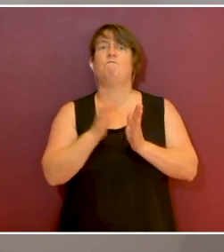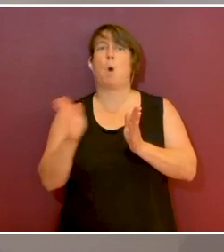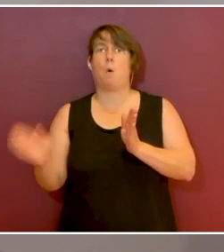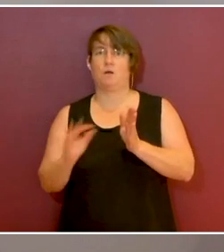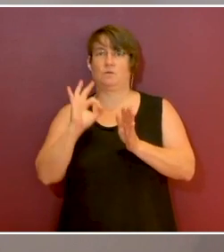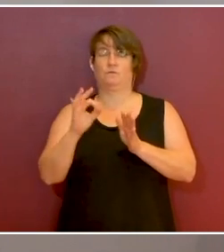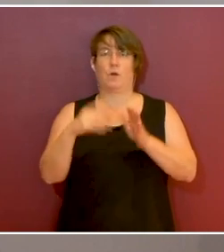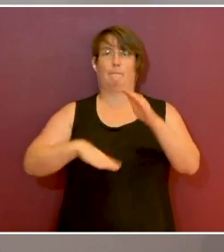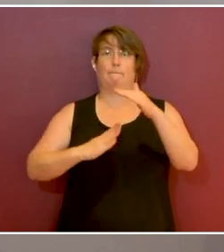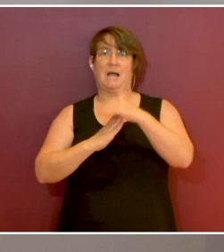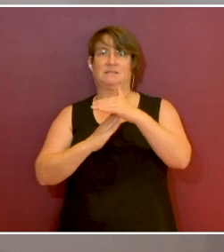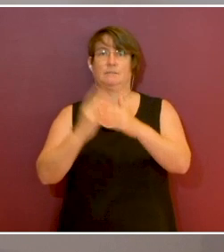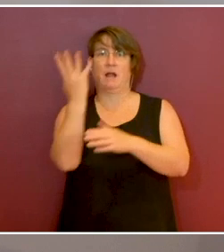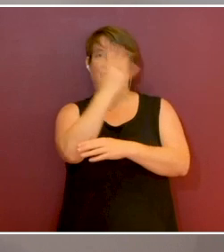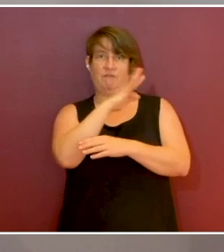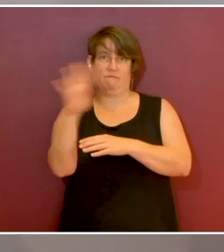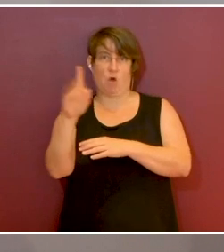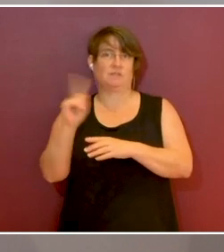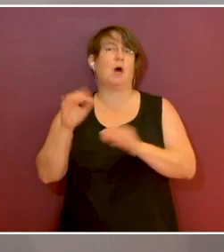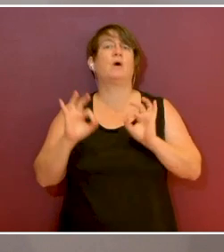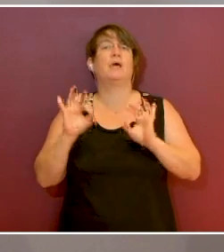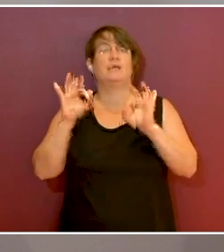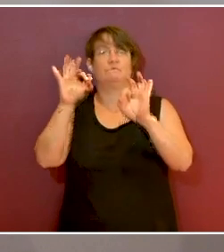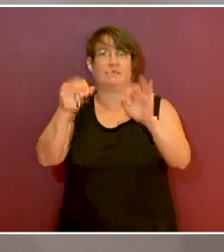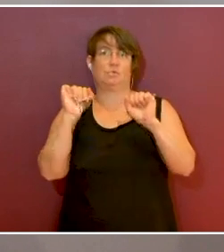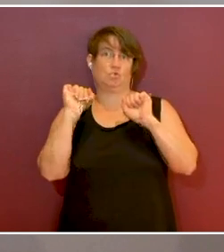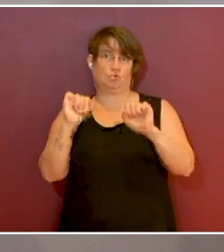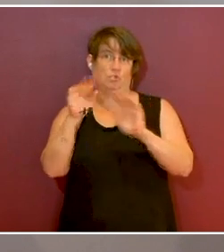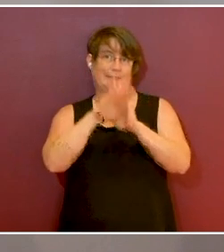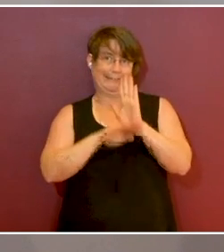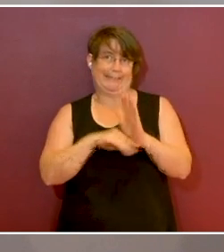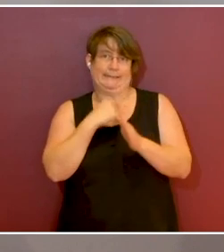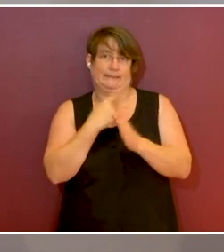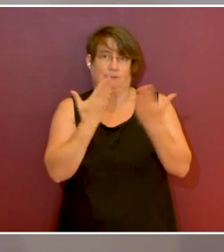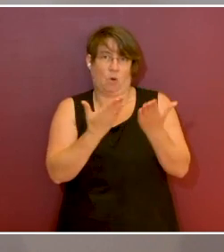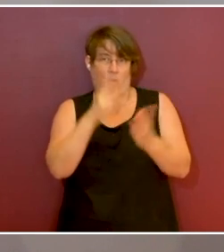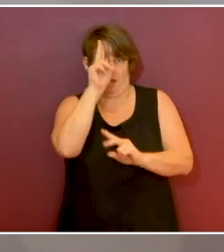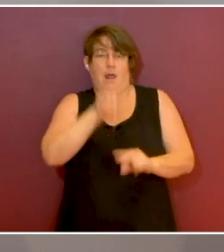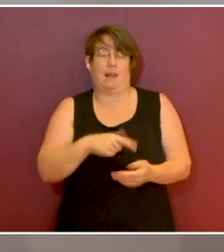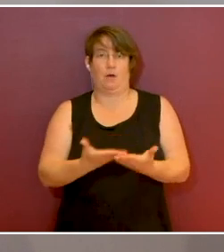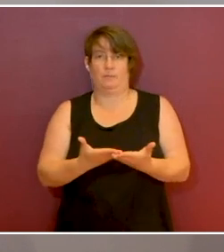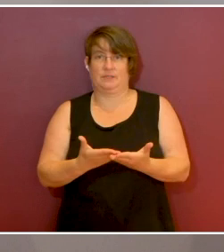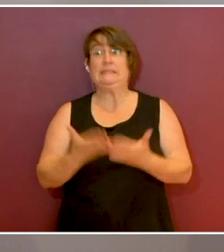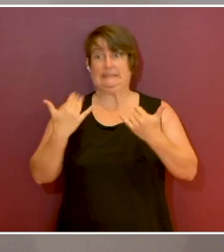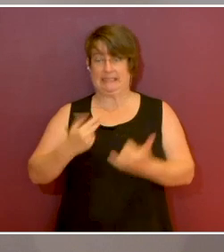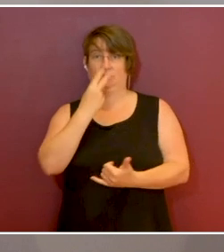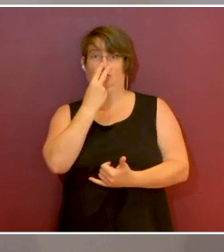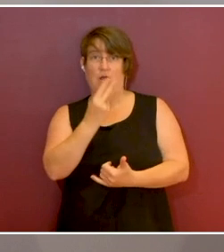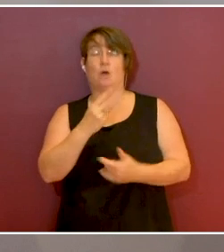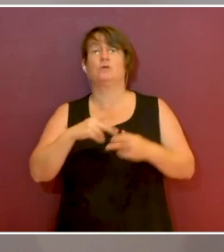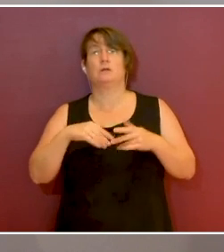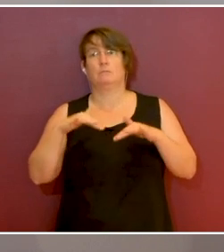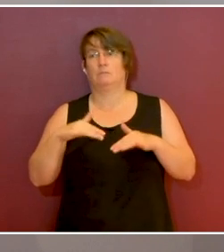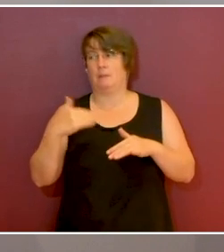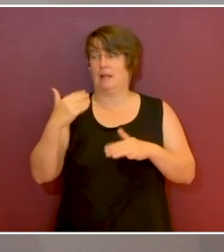auch das, was das Infektionsschutzgesetz zulässt. Wir werden jetzt schauen, wie sich die Öffnungen, die Lockerungen, die wir